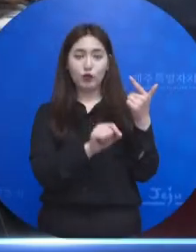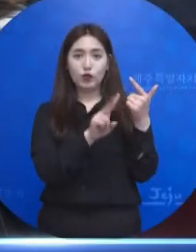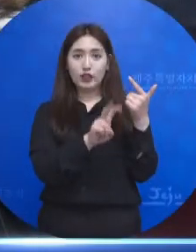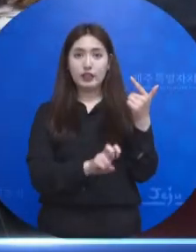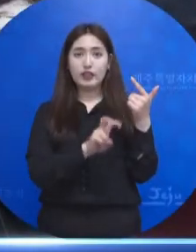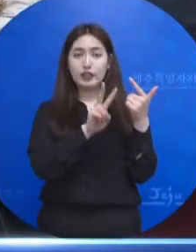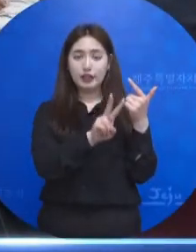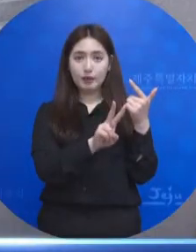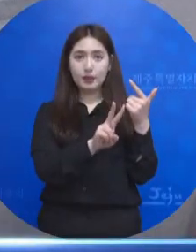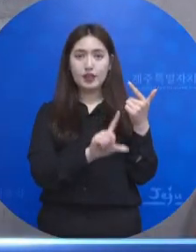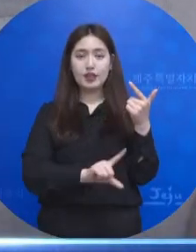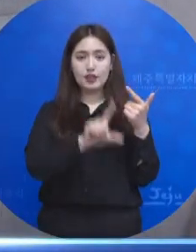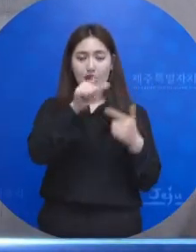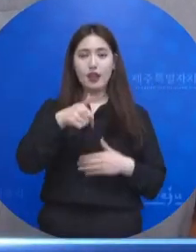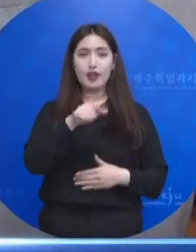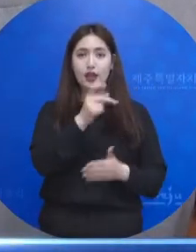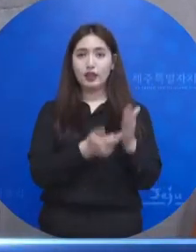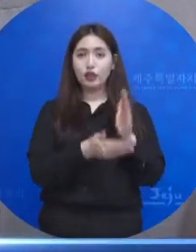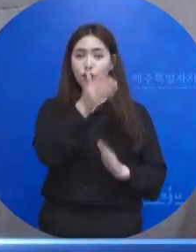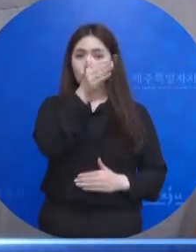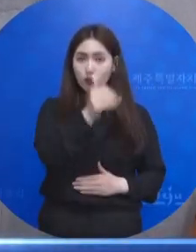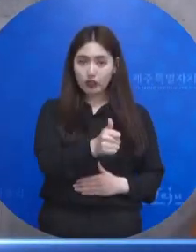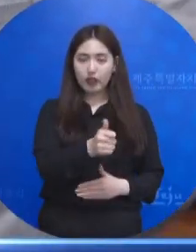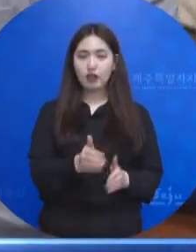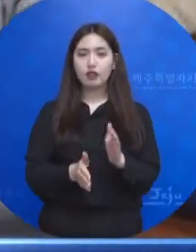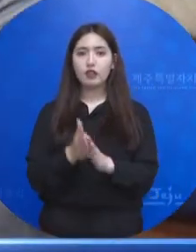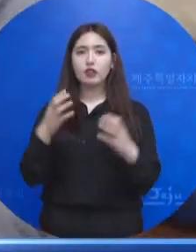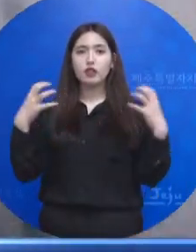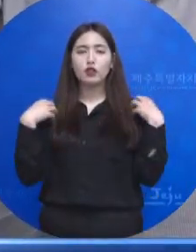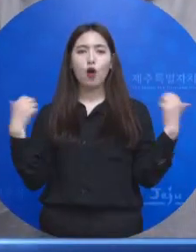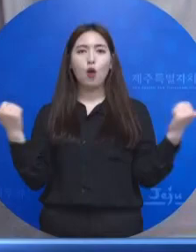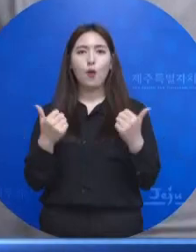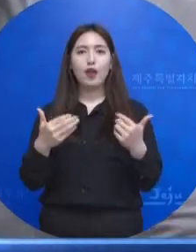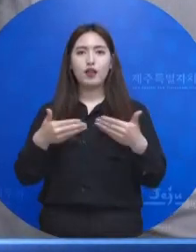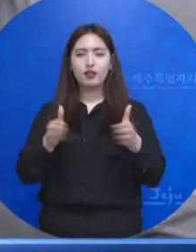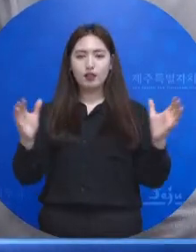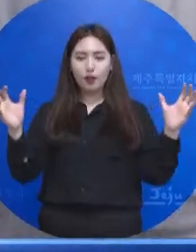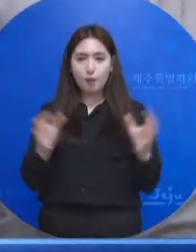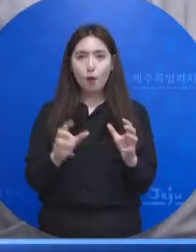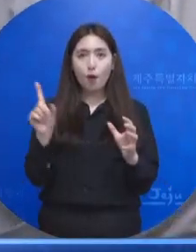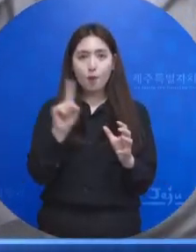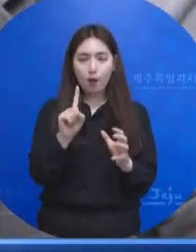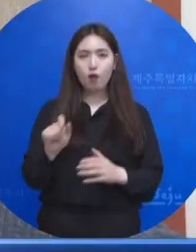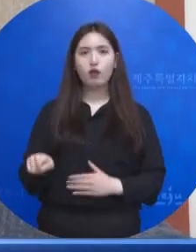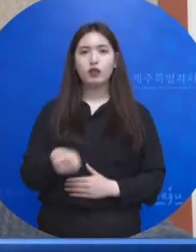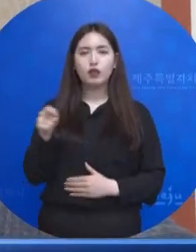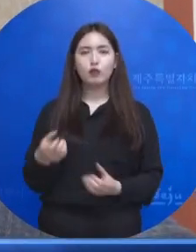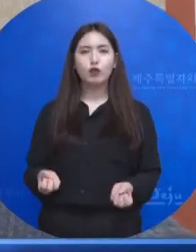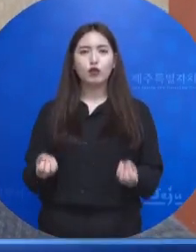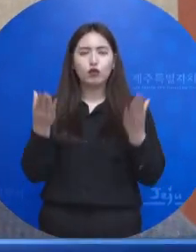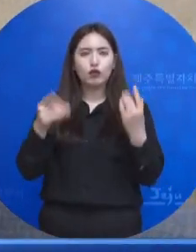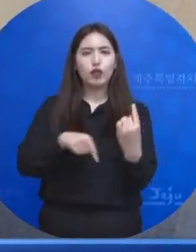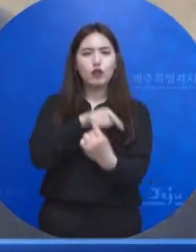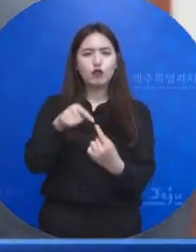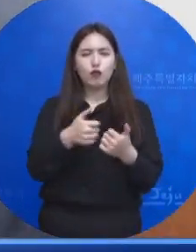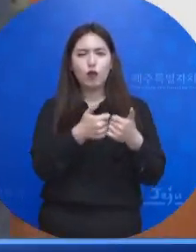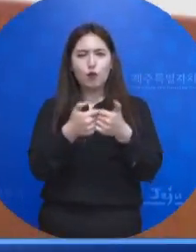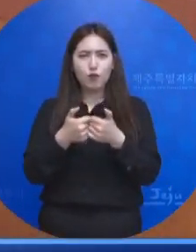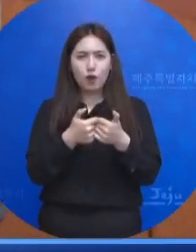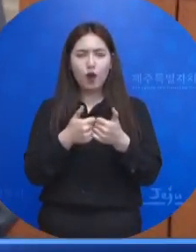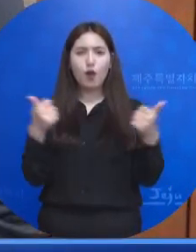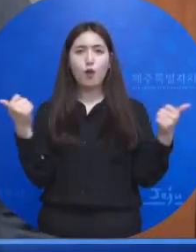강병삼 제주시장은 지난 22일 제주시청 본관 회의실에서 들불축제 수기형